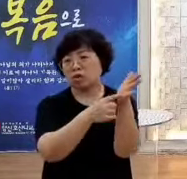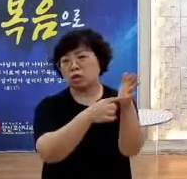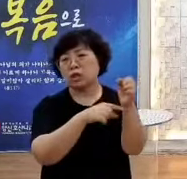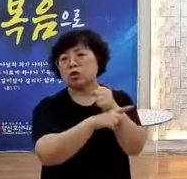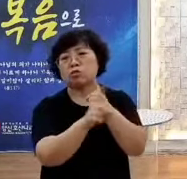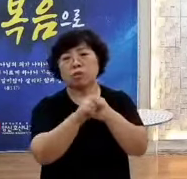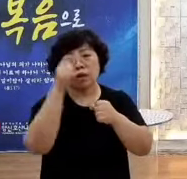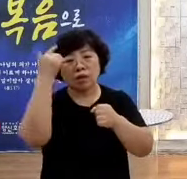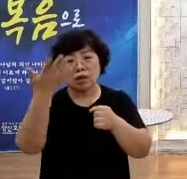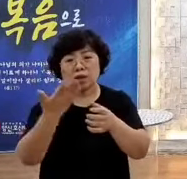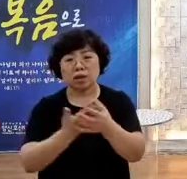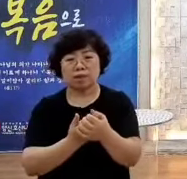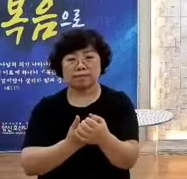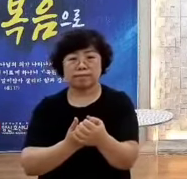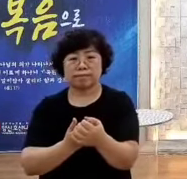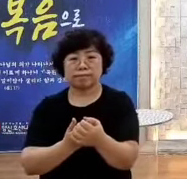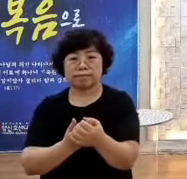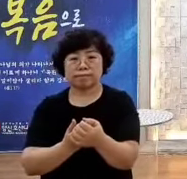왜일까요?